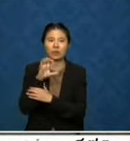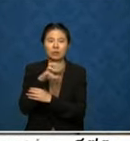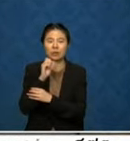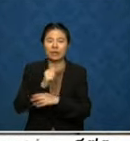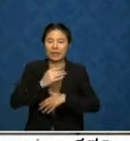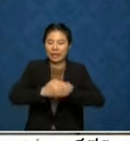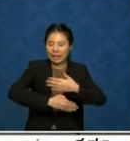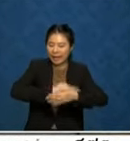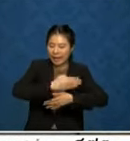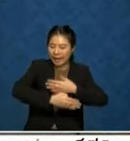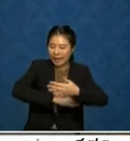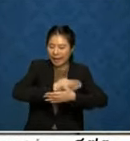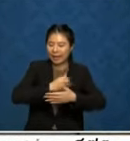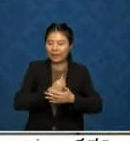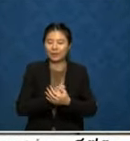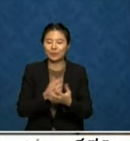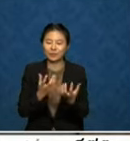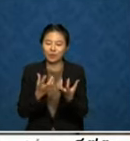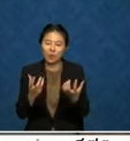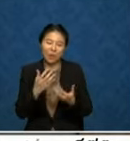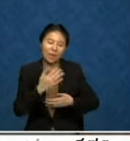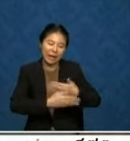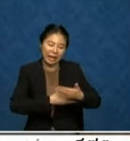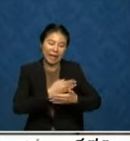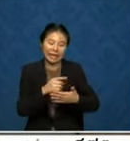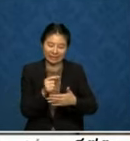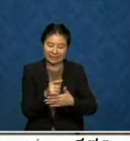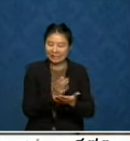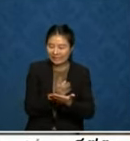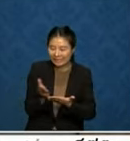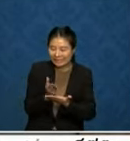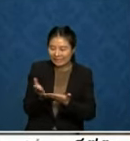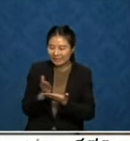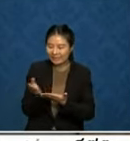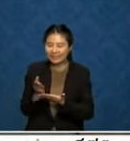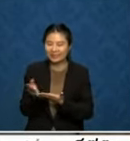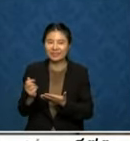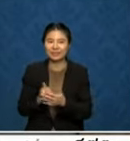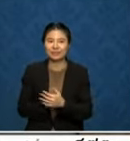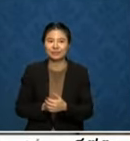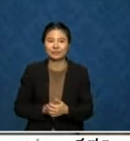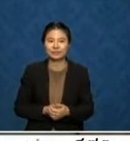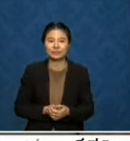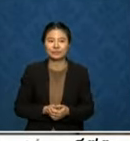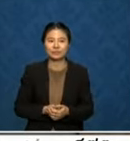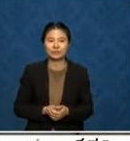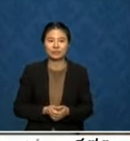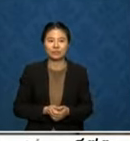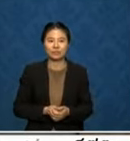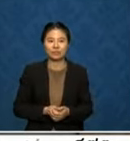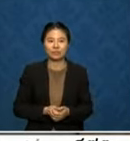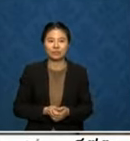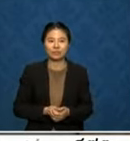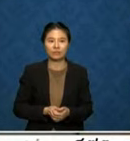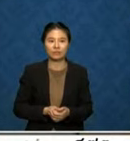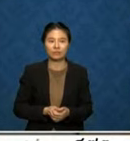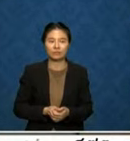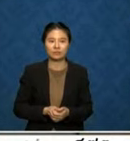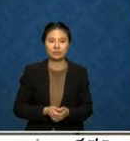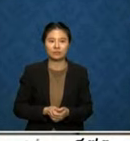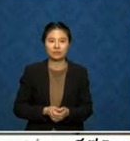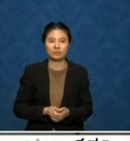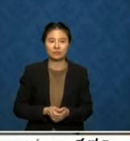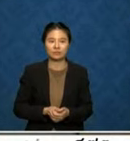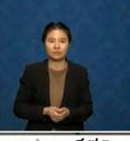ายตรงเป็นการตลาดแบบตรงหรือว่าจะเรียกว่าอะไรก็ตามผมก็จะขอมองในอีก